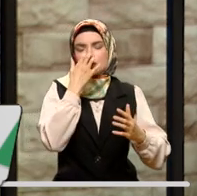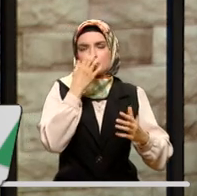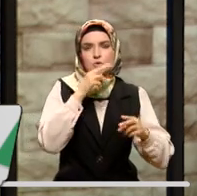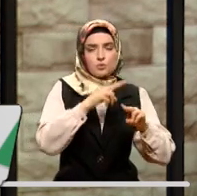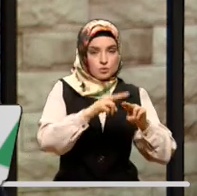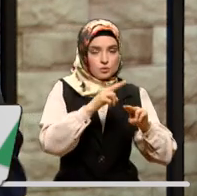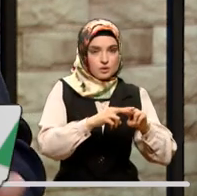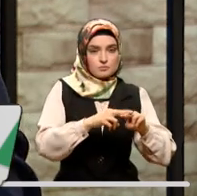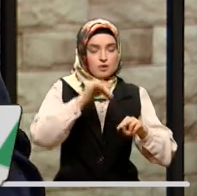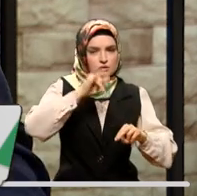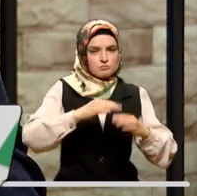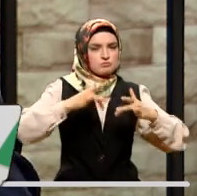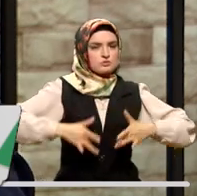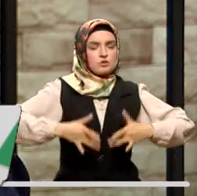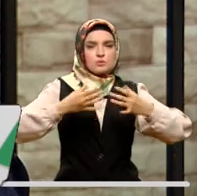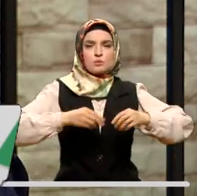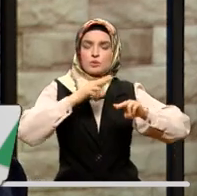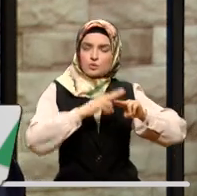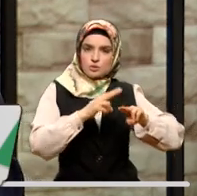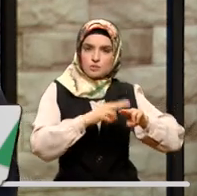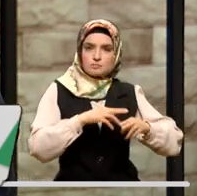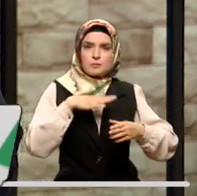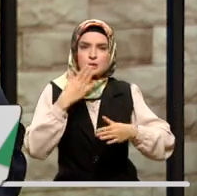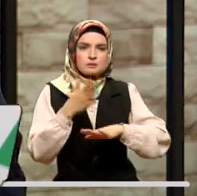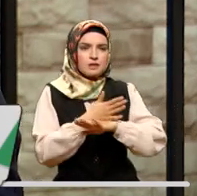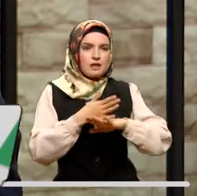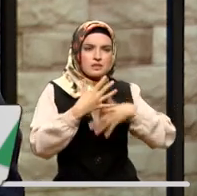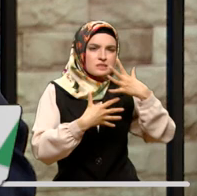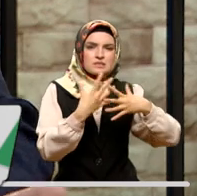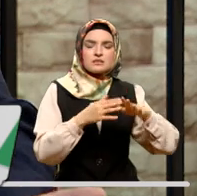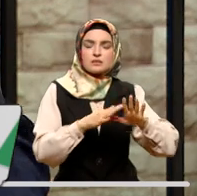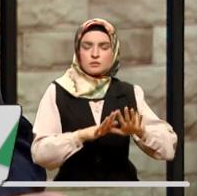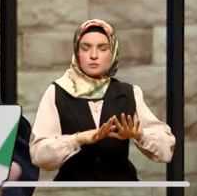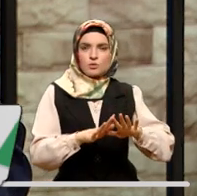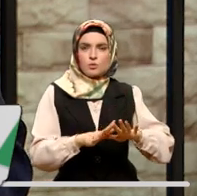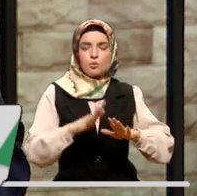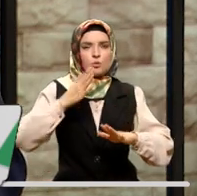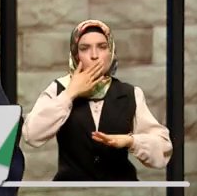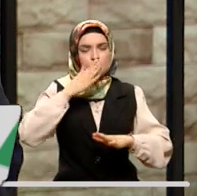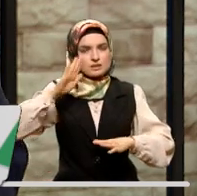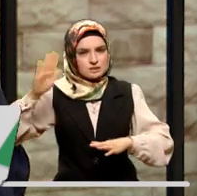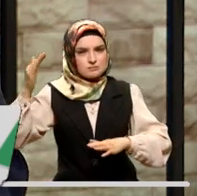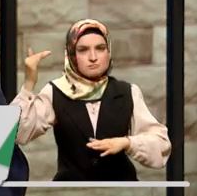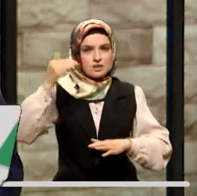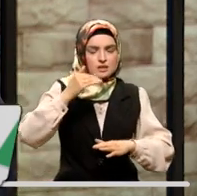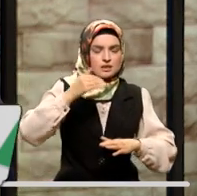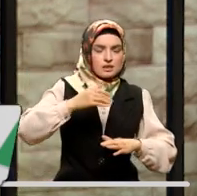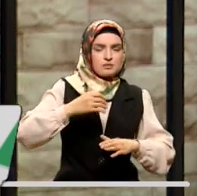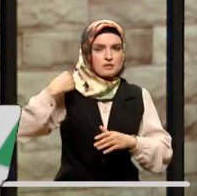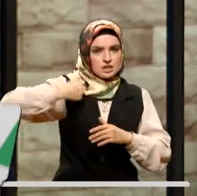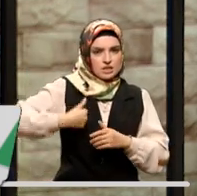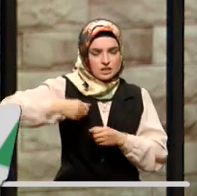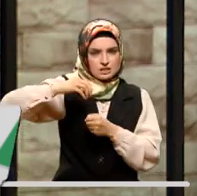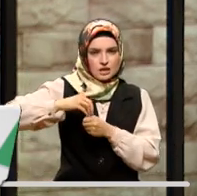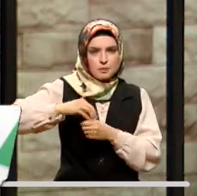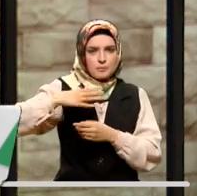olmayı öğretmek, başkasının eşyalarını karıştırmamak, okula gidip gelirken çantasında başkasının kalem tıraşını,